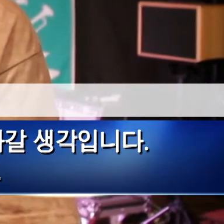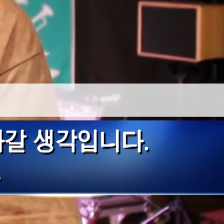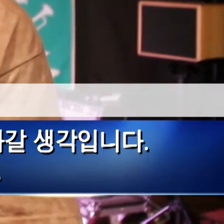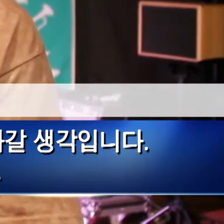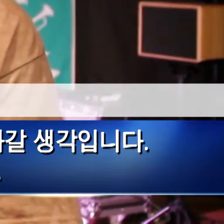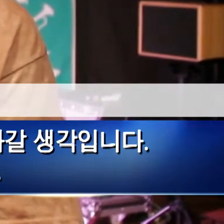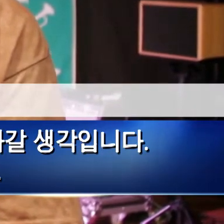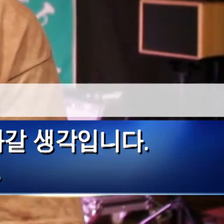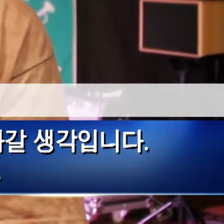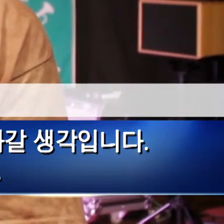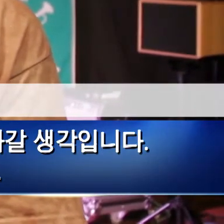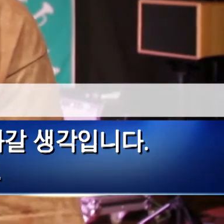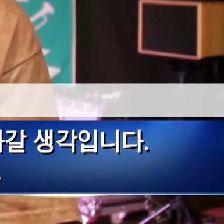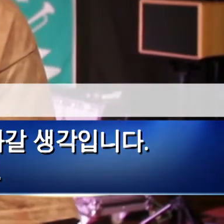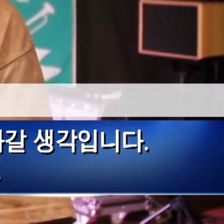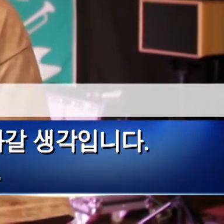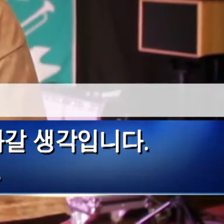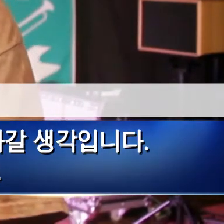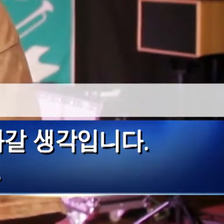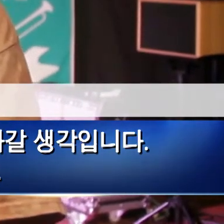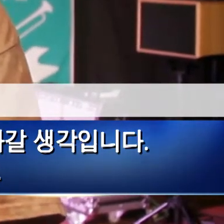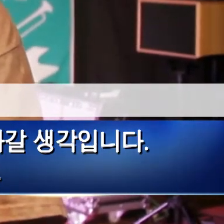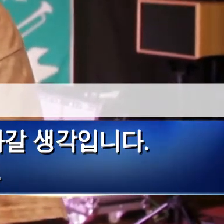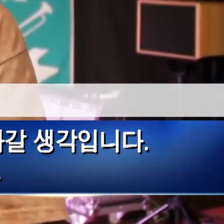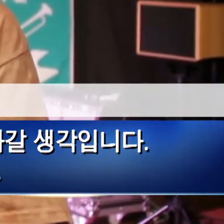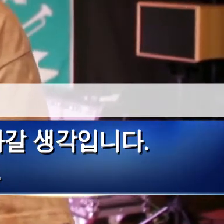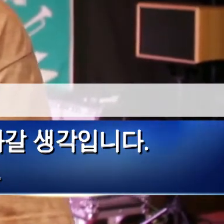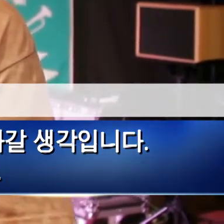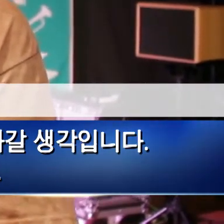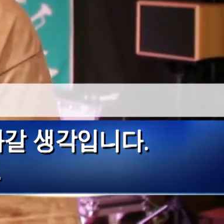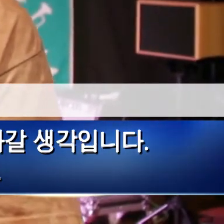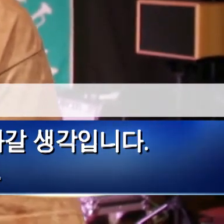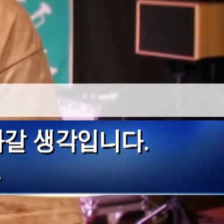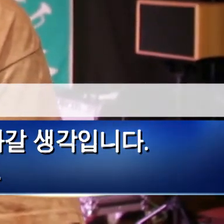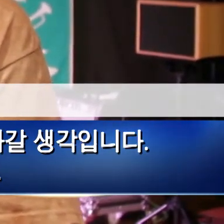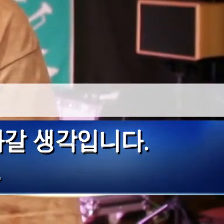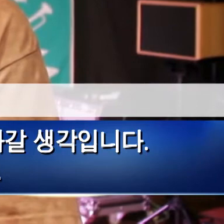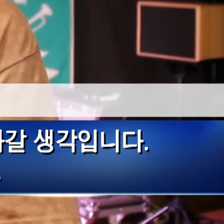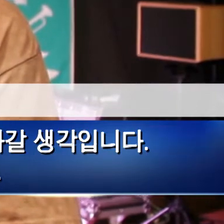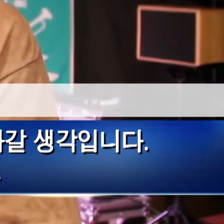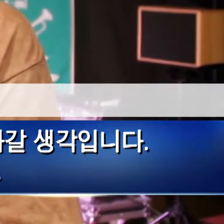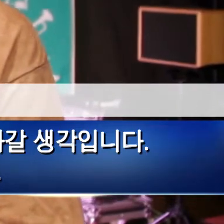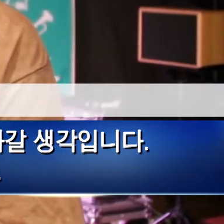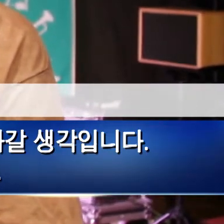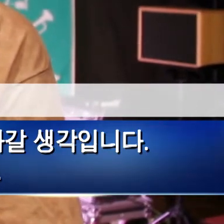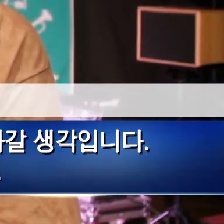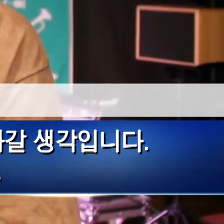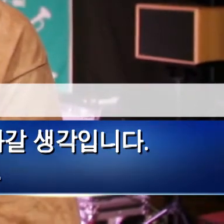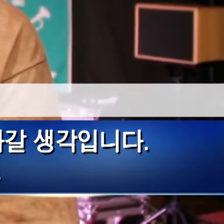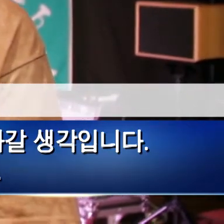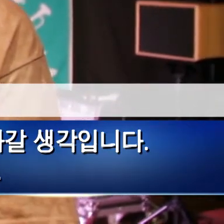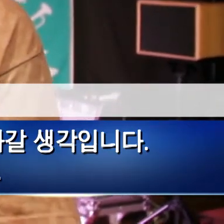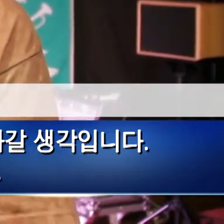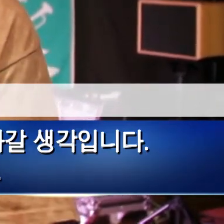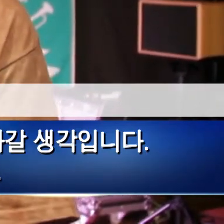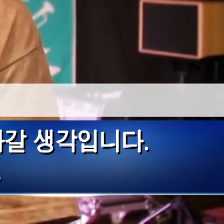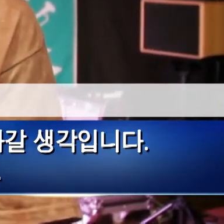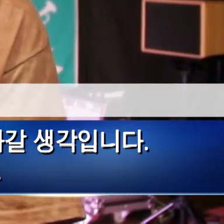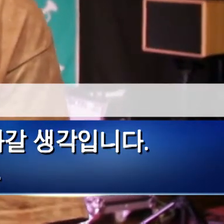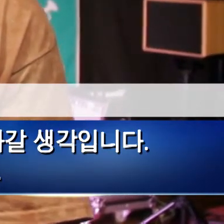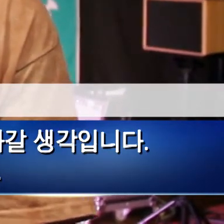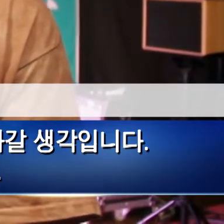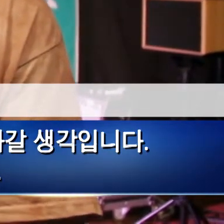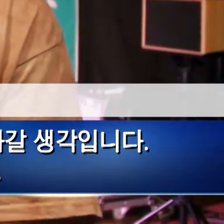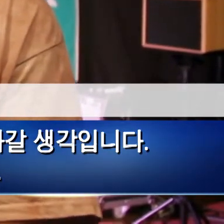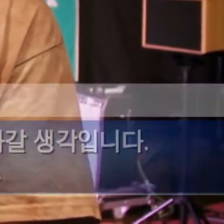이제 내년에 네, 내년에 또 계속 이어나갈 생각이고 앞으로 100년 후에도 계속 이어나갈 수 있도록